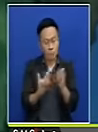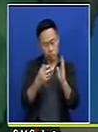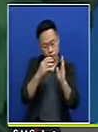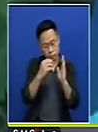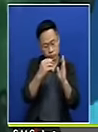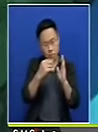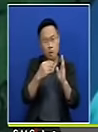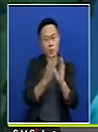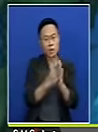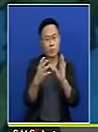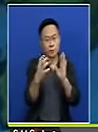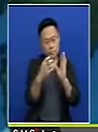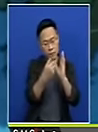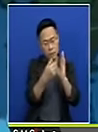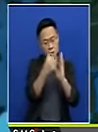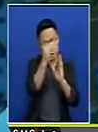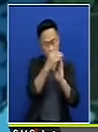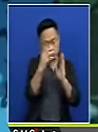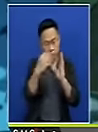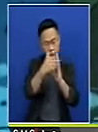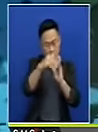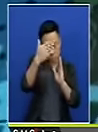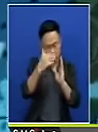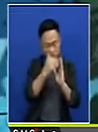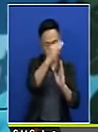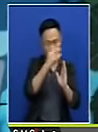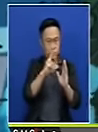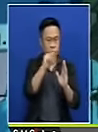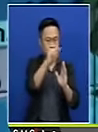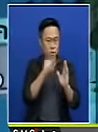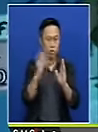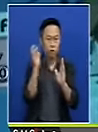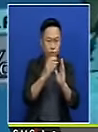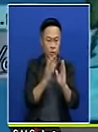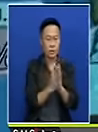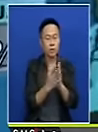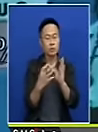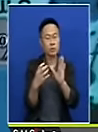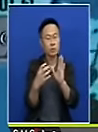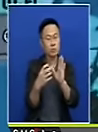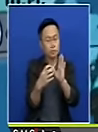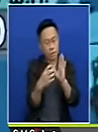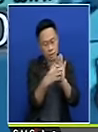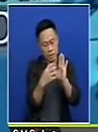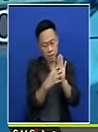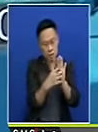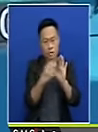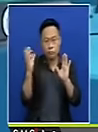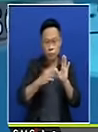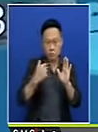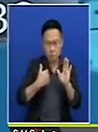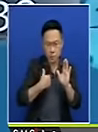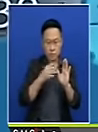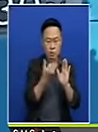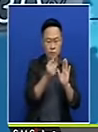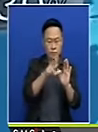จากนั้นก็จะส่งผลบริเวณของพื้นที่ทางภาคเหนือครับมีฝนร้อยละ30ของพื้นที่นะครับบริเวณของพื้นที่ทางภาคกลางครับก็จะเริ่มต้นตั้